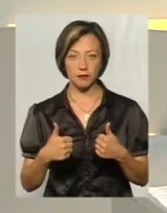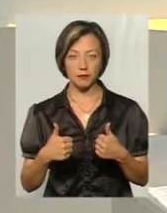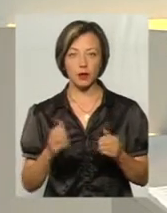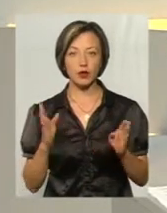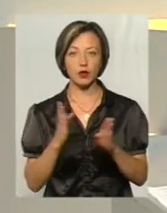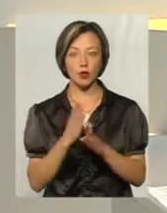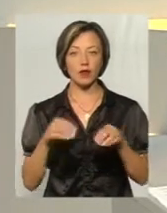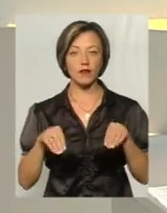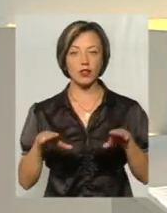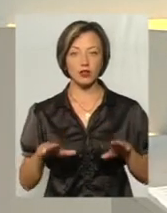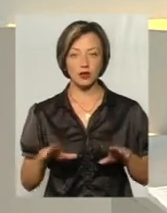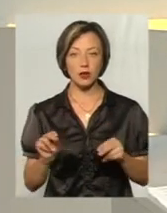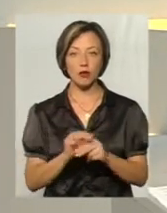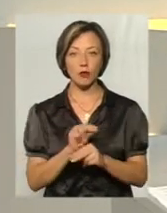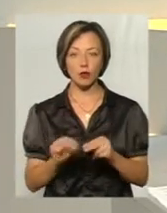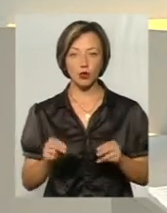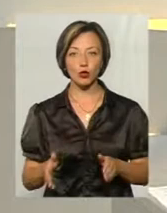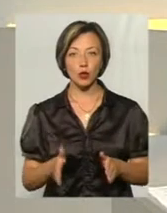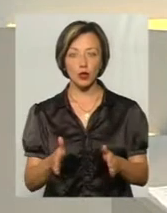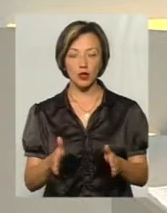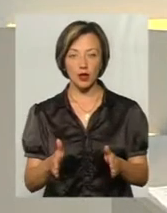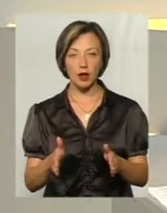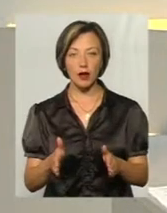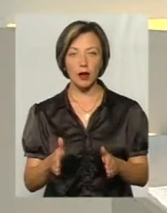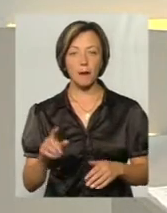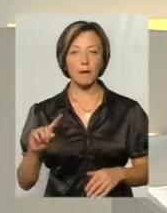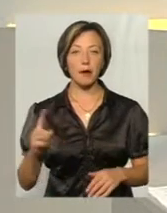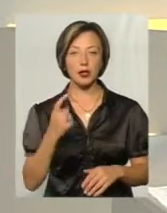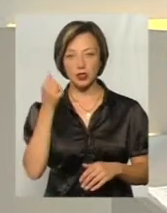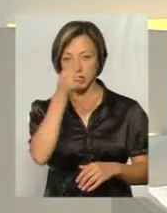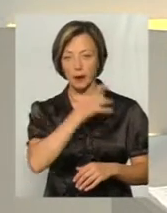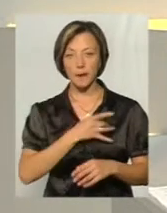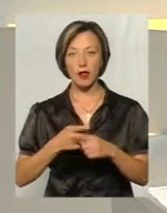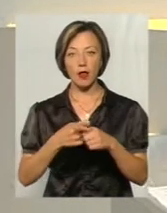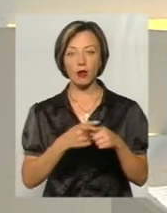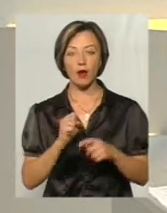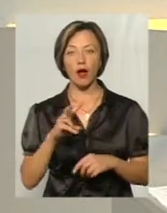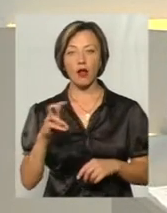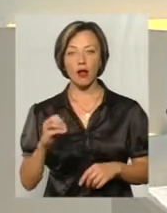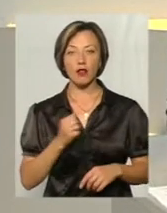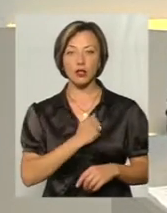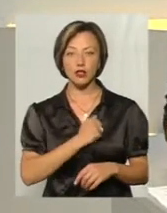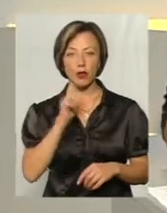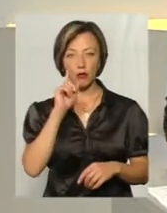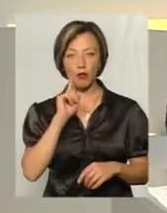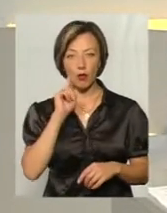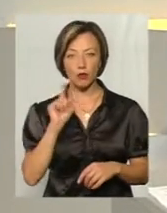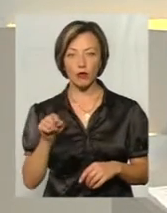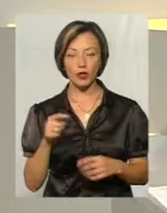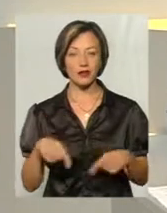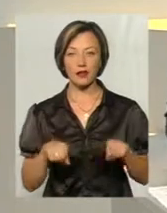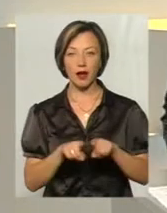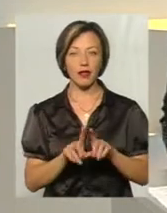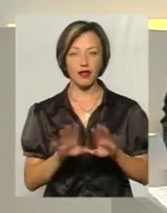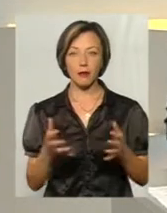доля яких вирішується ремонт саме доріг, вийшли перший рік білоруси. Але, на жаль, поки що вони так і